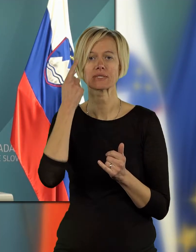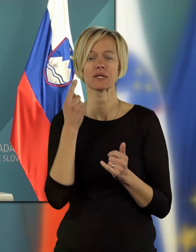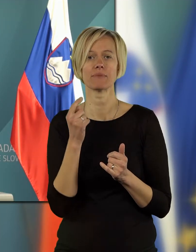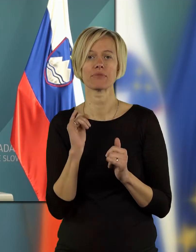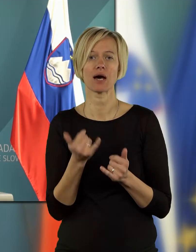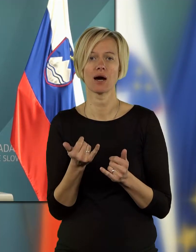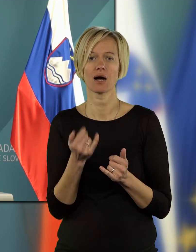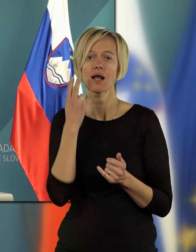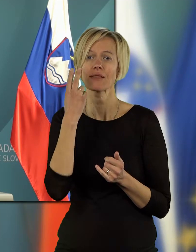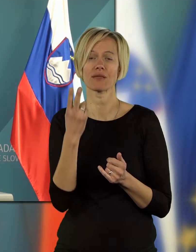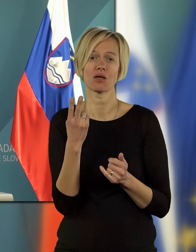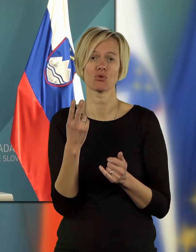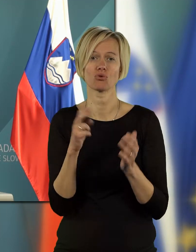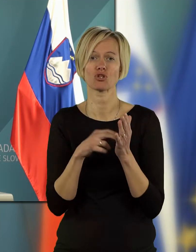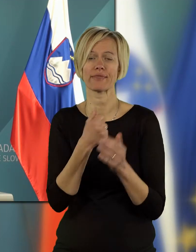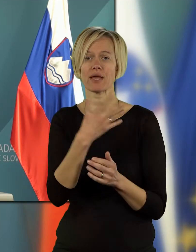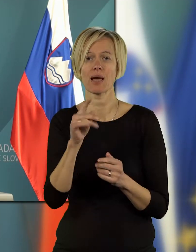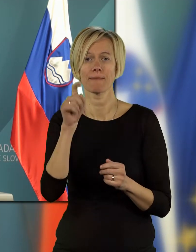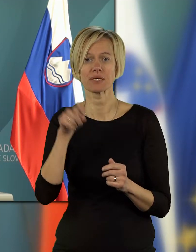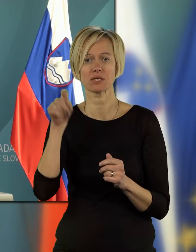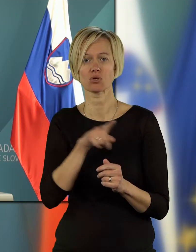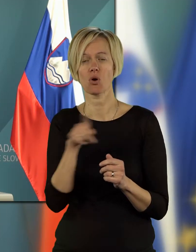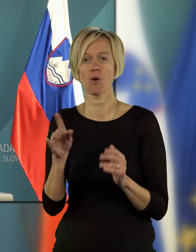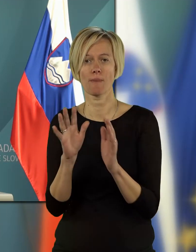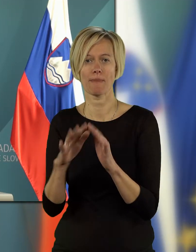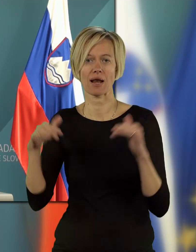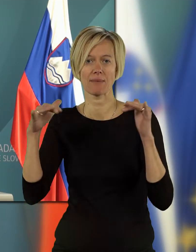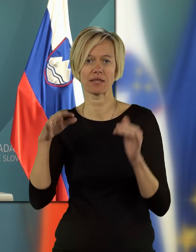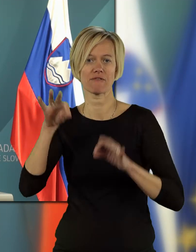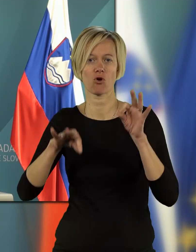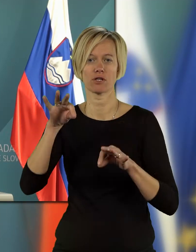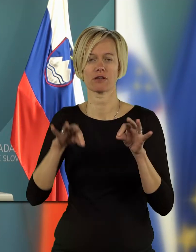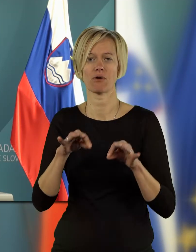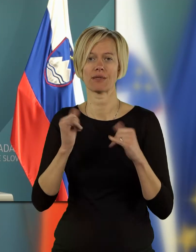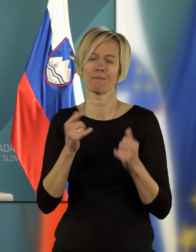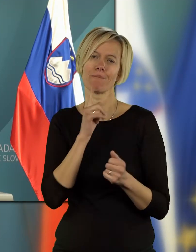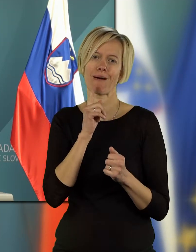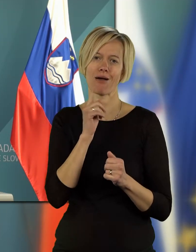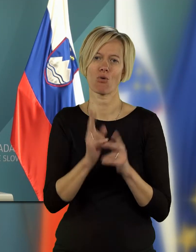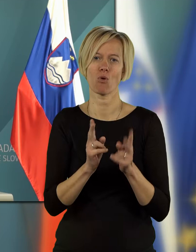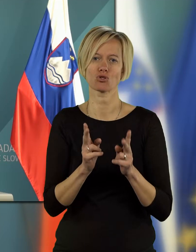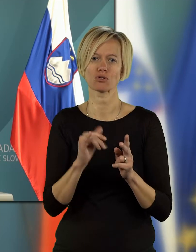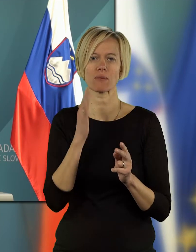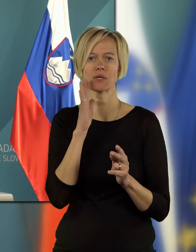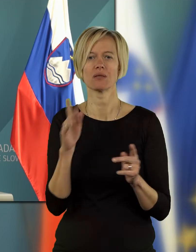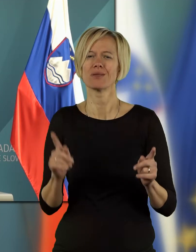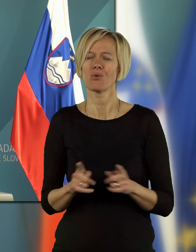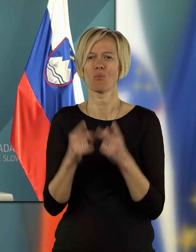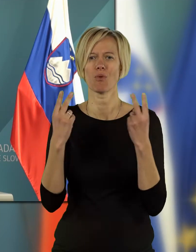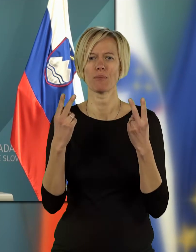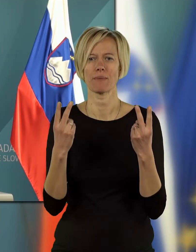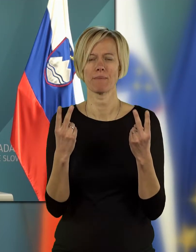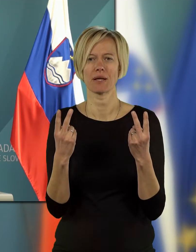da glede na to, da je še nekaj mesecev do parlamentarnih volitev, da je malo možnosti, da bi